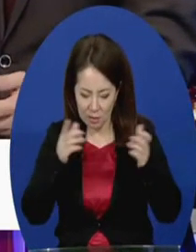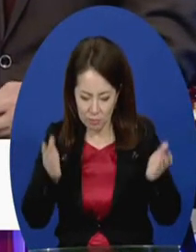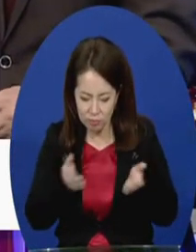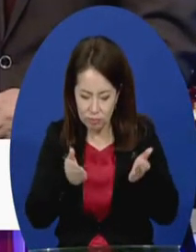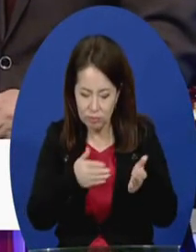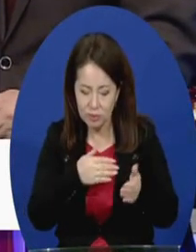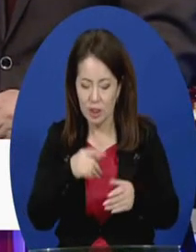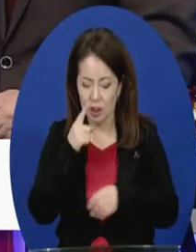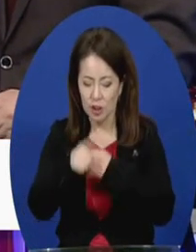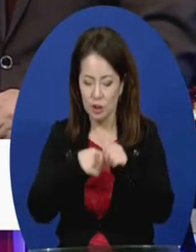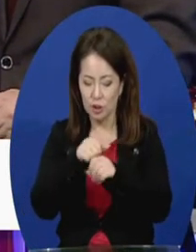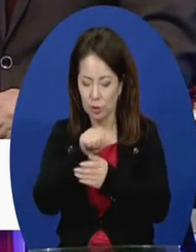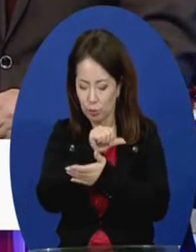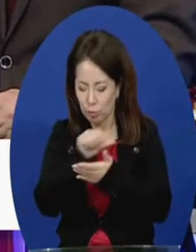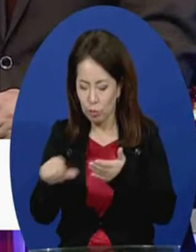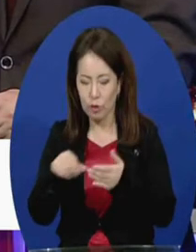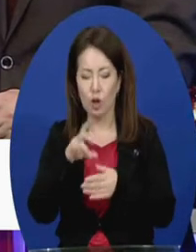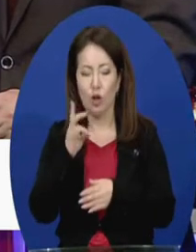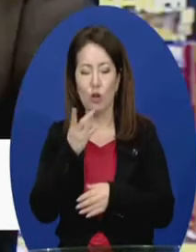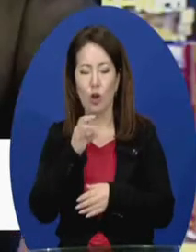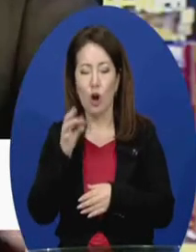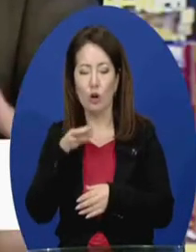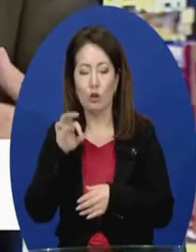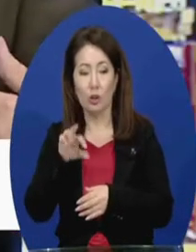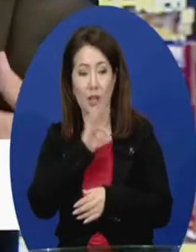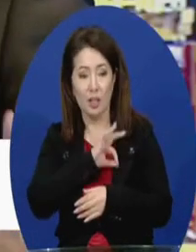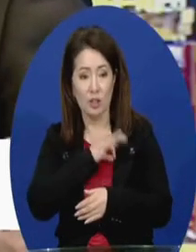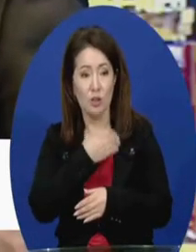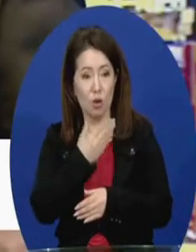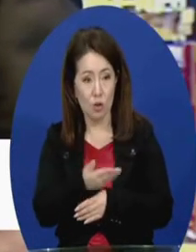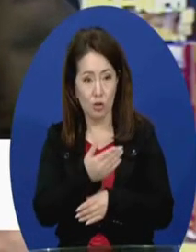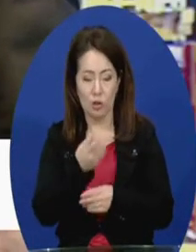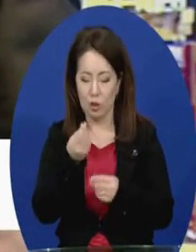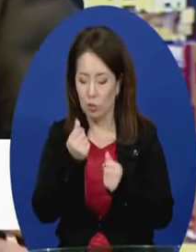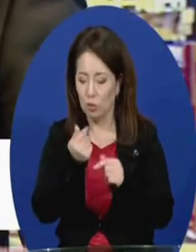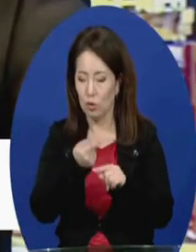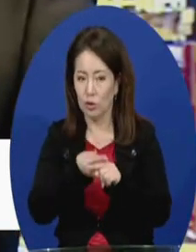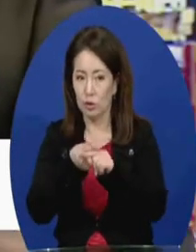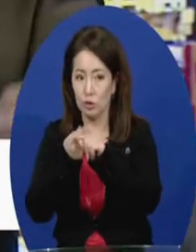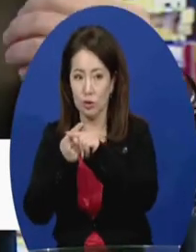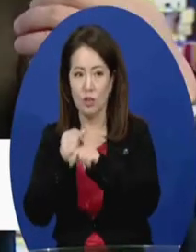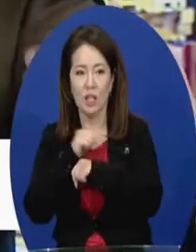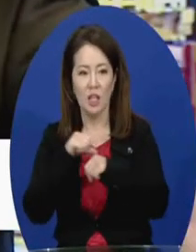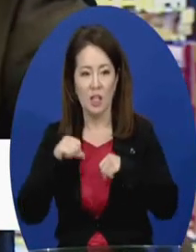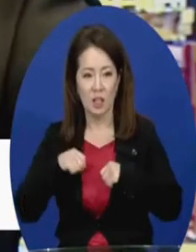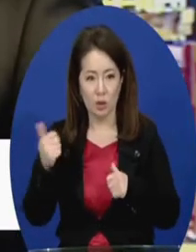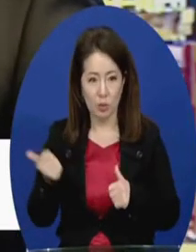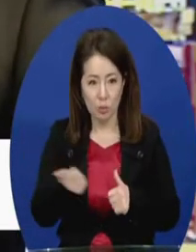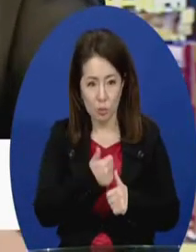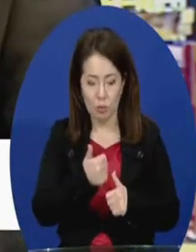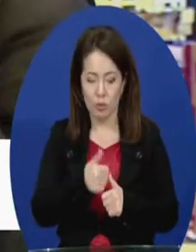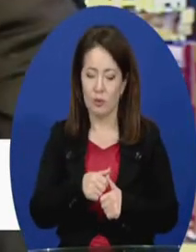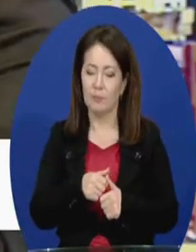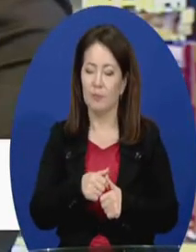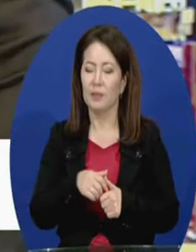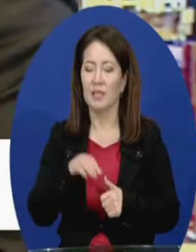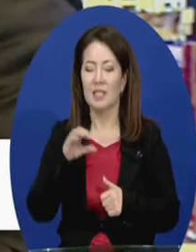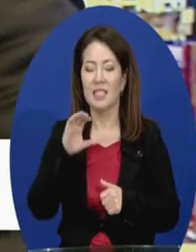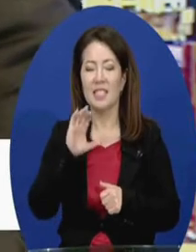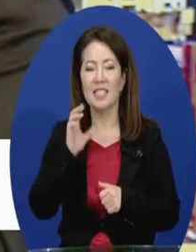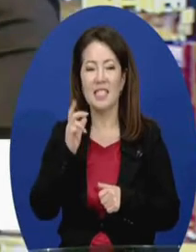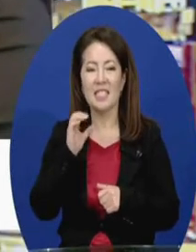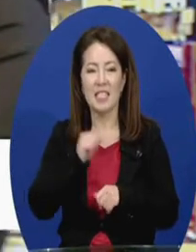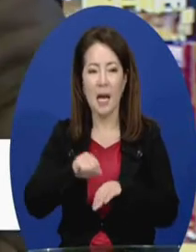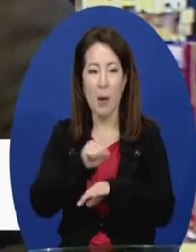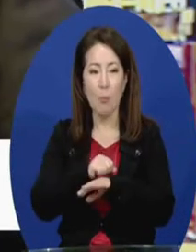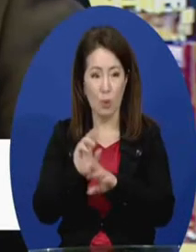явдаг. Жил болгон тогтмол ногдл ашиг өгдөг. Ногдл ашиг нь тогтмол өсөж идэг. Эргэн бүрийн одоо Temasek гэх Сингапурын гэдэг